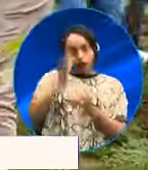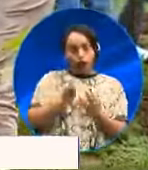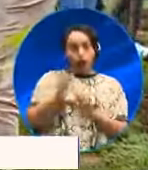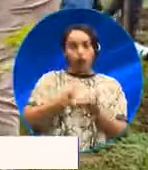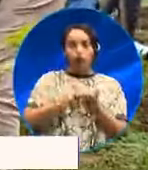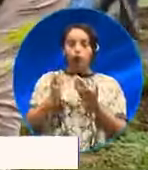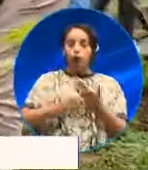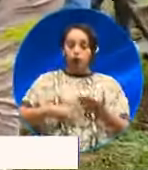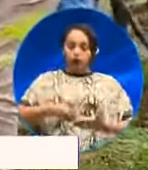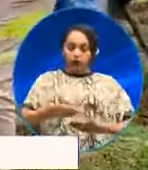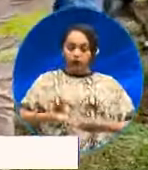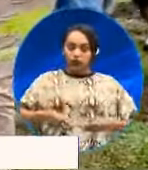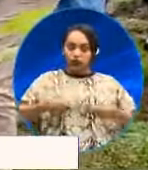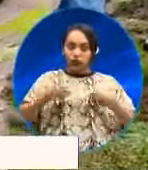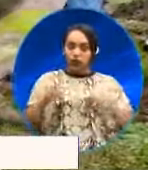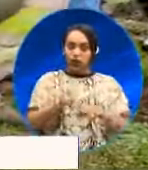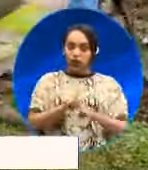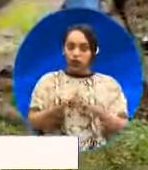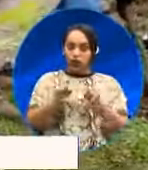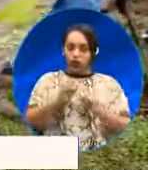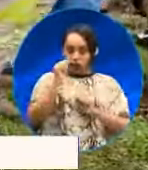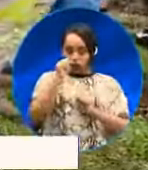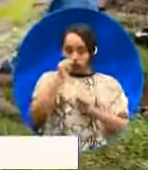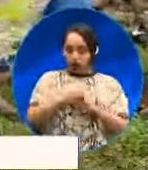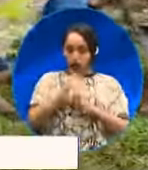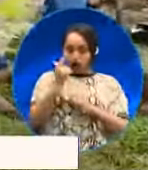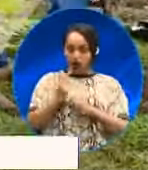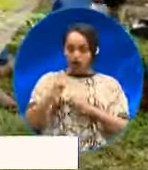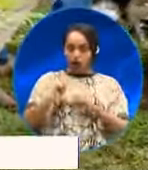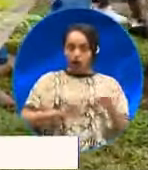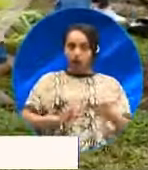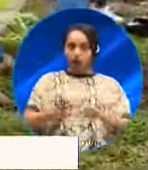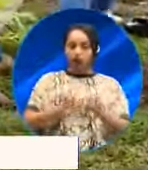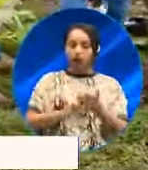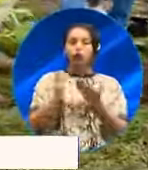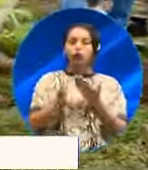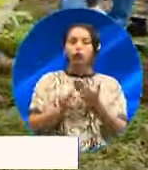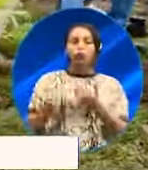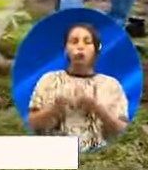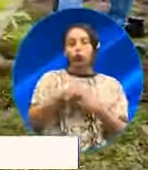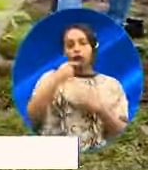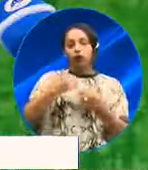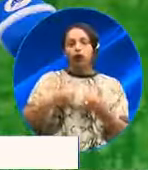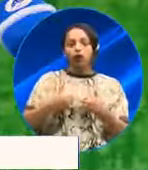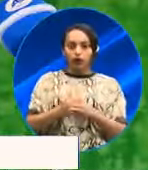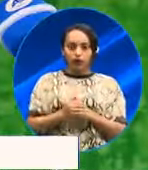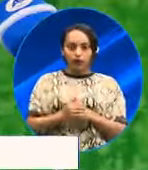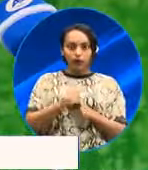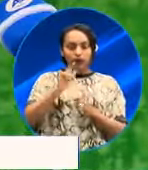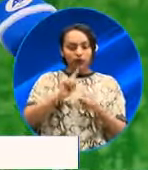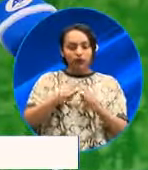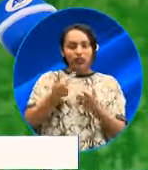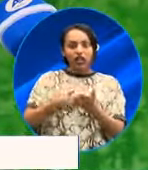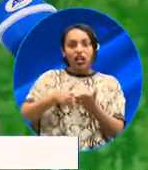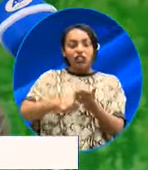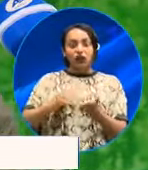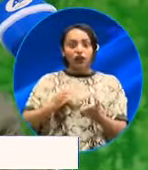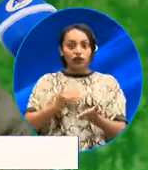ግብሩ በትውልድ ቅብብሎሽ ያለ ልዩነት ኢትዮጵያን አረንጓዴ ማድረግ መርሃ ግብር መሆኑን ተናግረዋል። ይህ